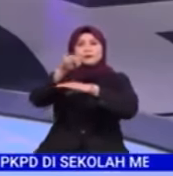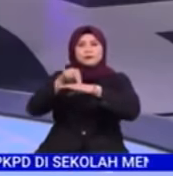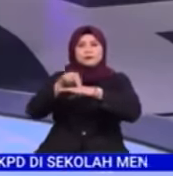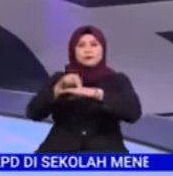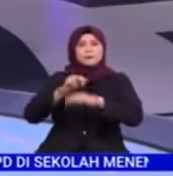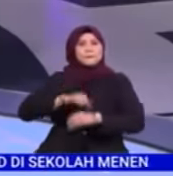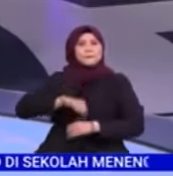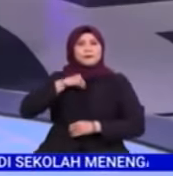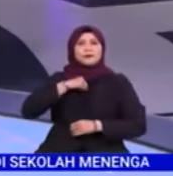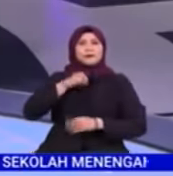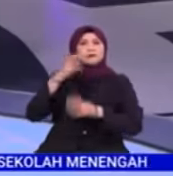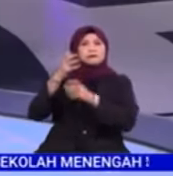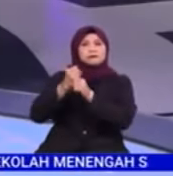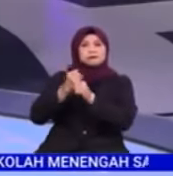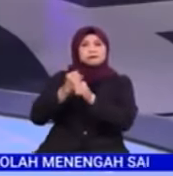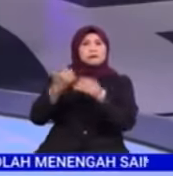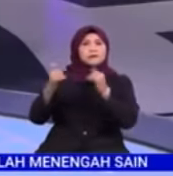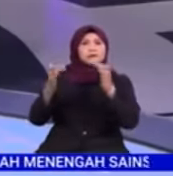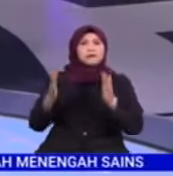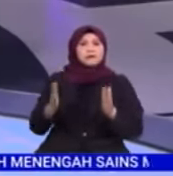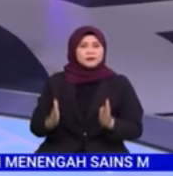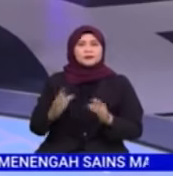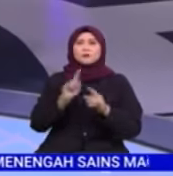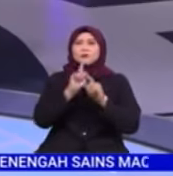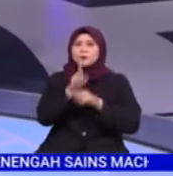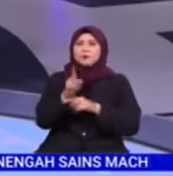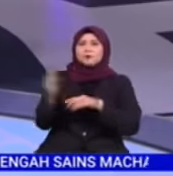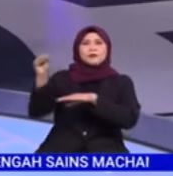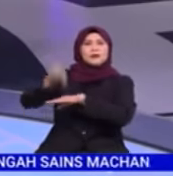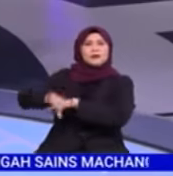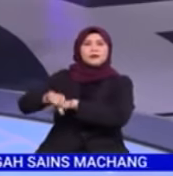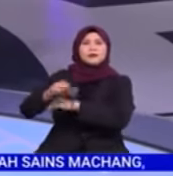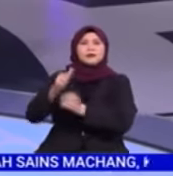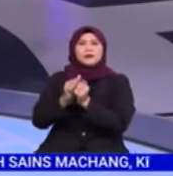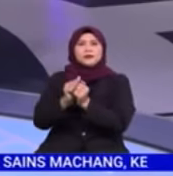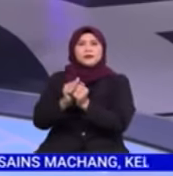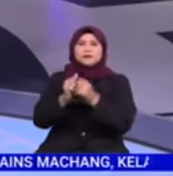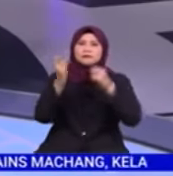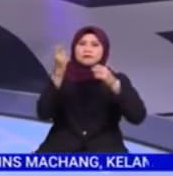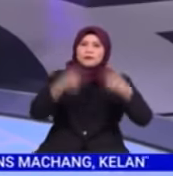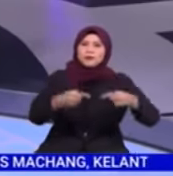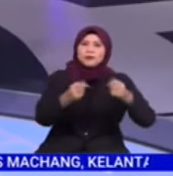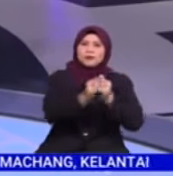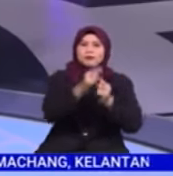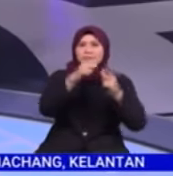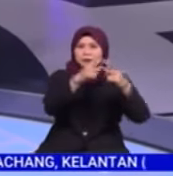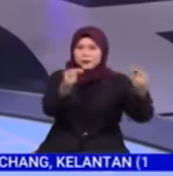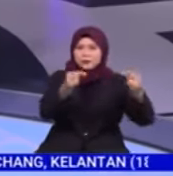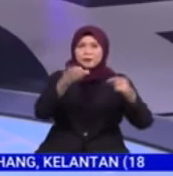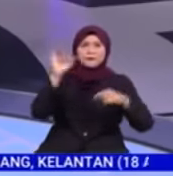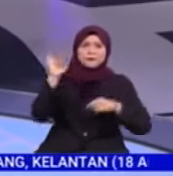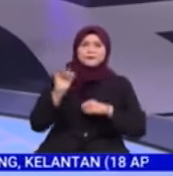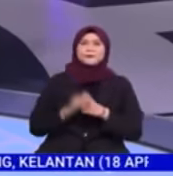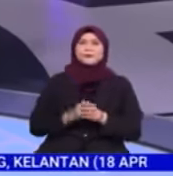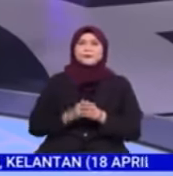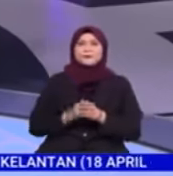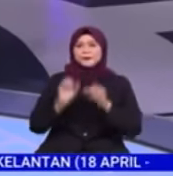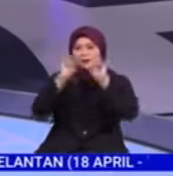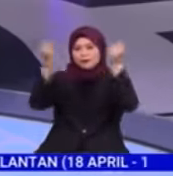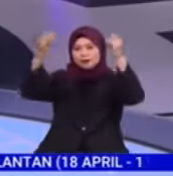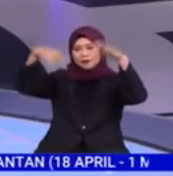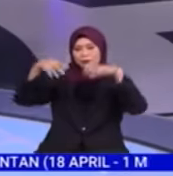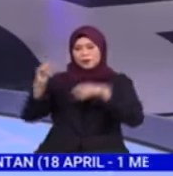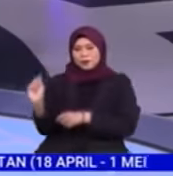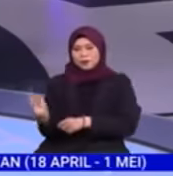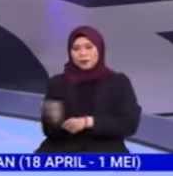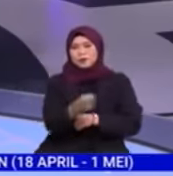bangga dengan pencapaian anak buahnya biarpun tewas dalam aksi persahabatan menentang jepun semalam dalam perlawanannya berlangsung di stadium